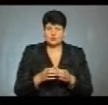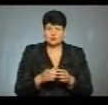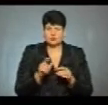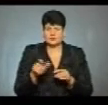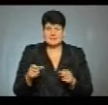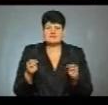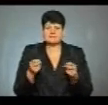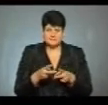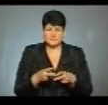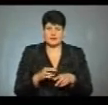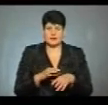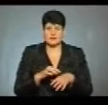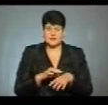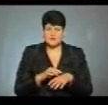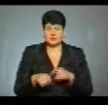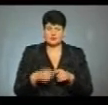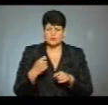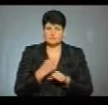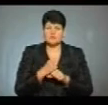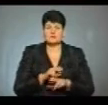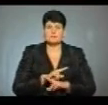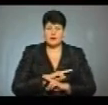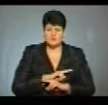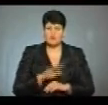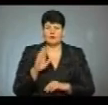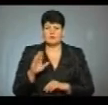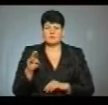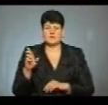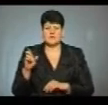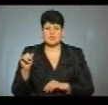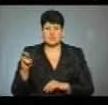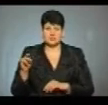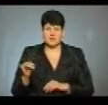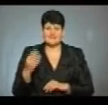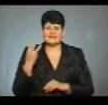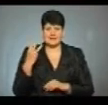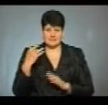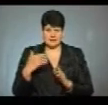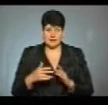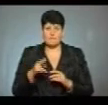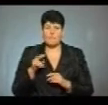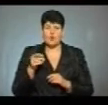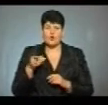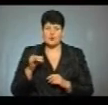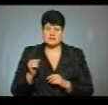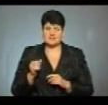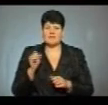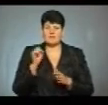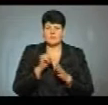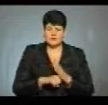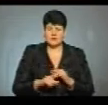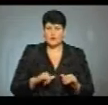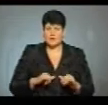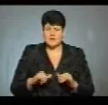і умисне тяжке тілесне ушкодження, що спричинило смерть. Володимиру Біляшевичу інкримінують три статті – погроза вбивством, хуліганство із